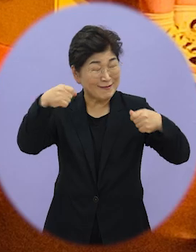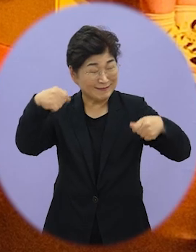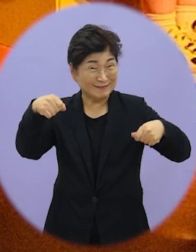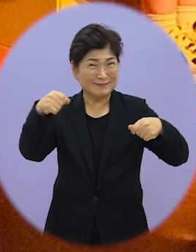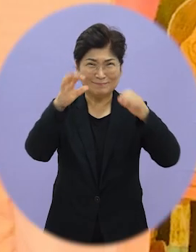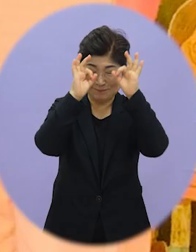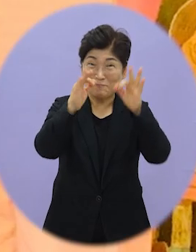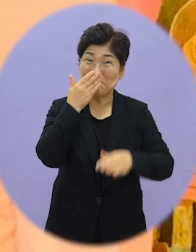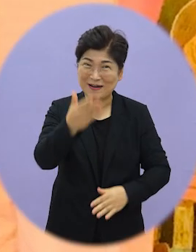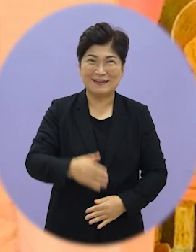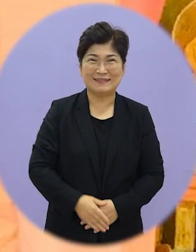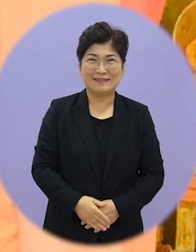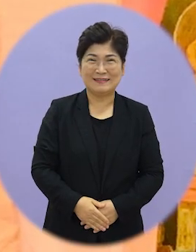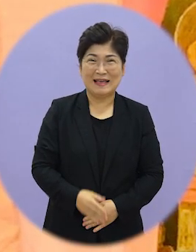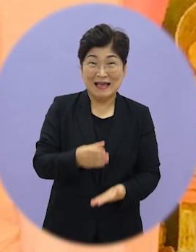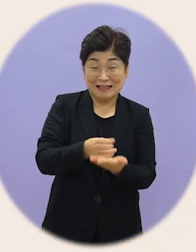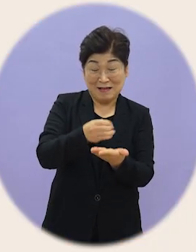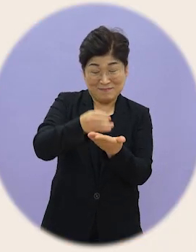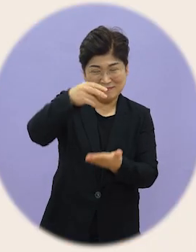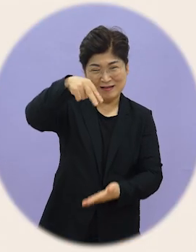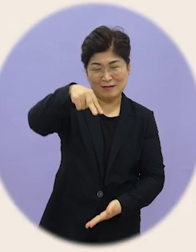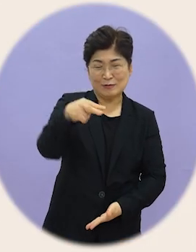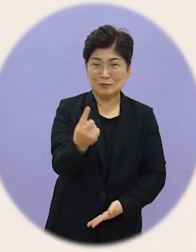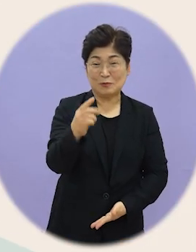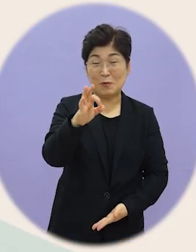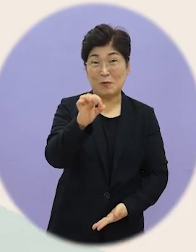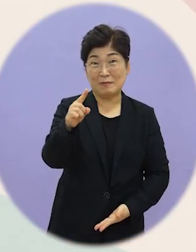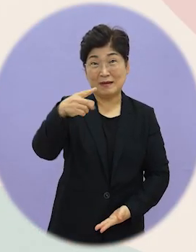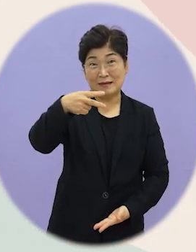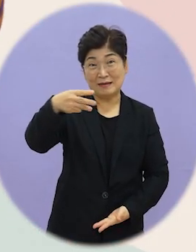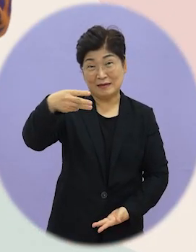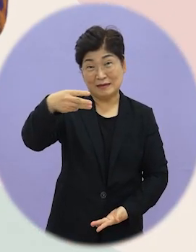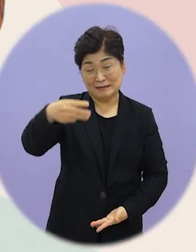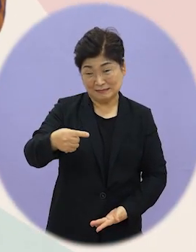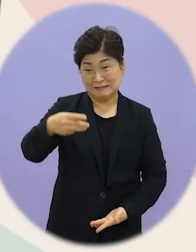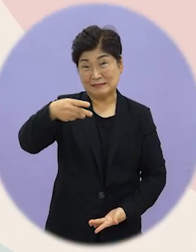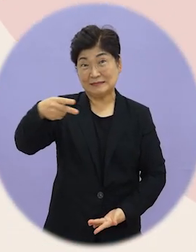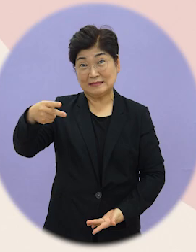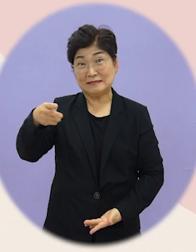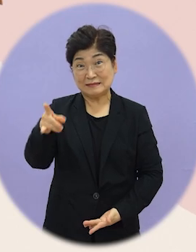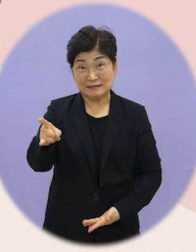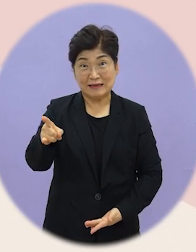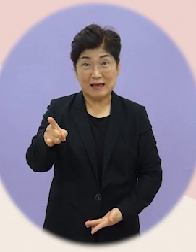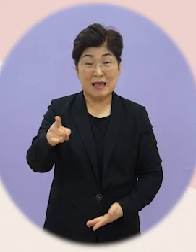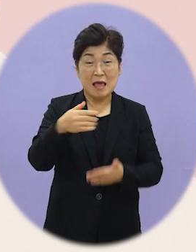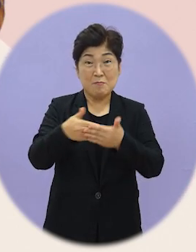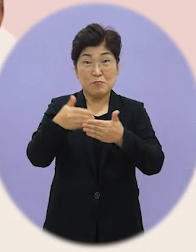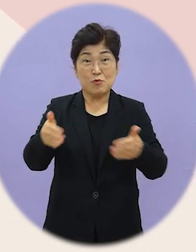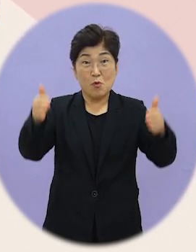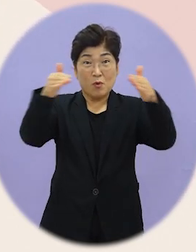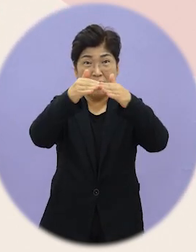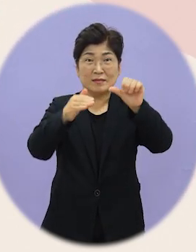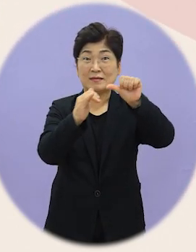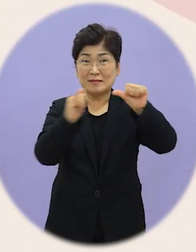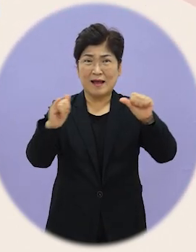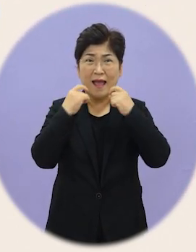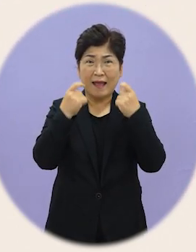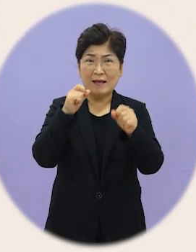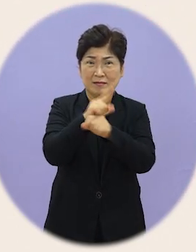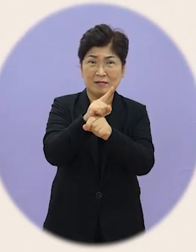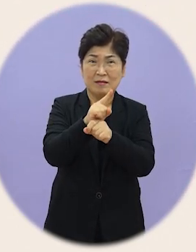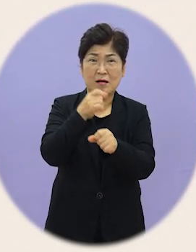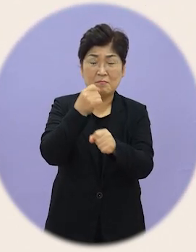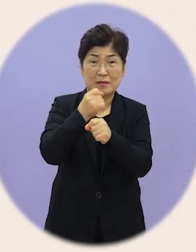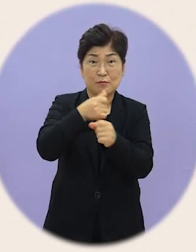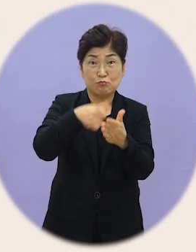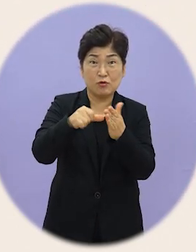오늘부터 맑음을 감상하실 수 있고, 전남 담양 소아르떼 갤러리에서는 다섯 작가의 개인전이 전시 중인데요.